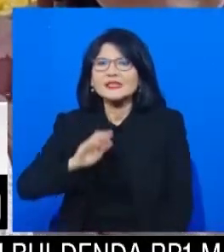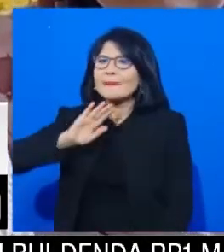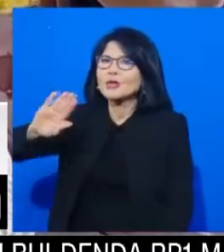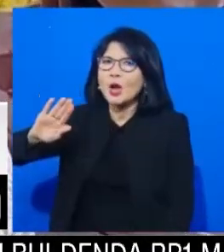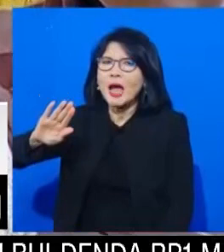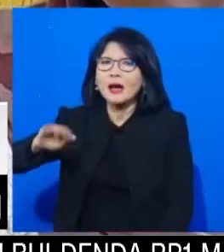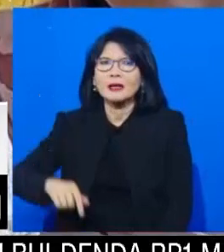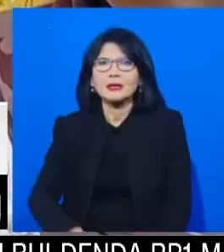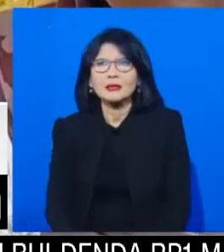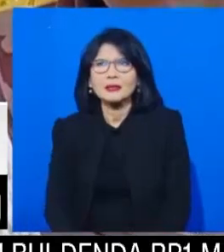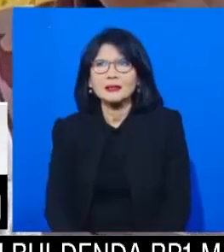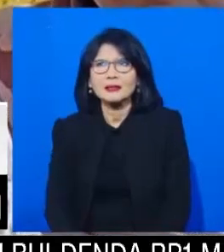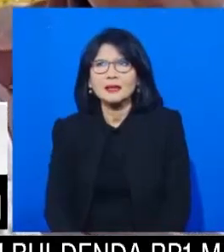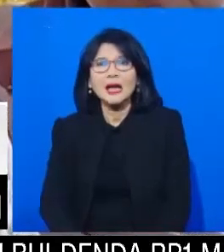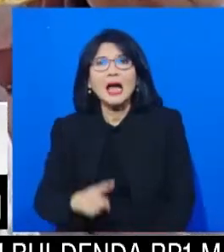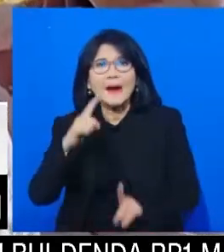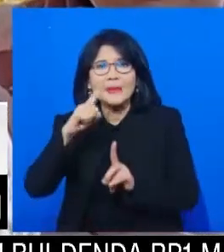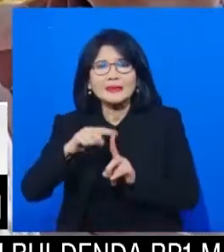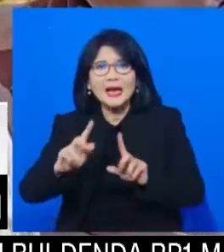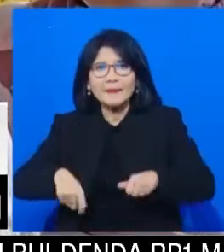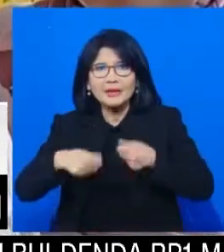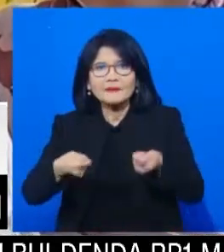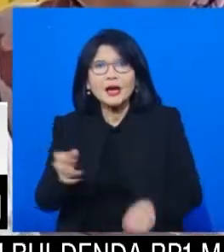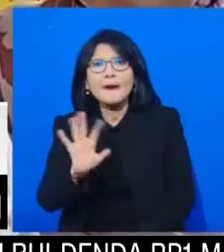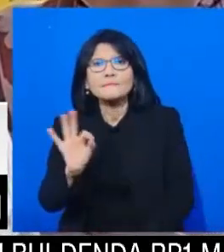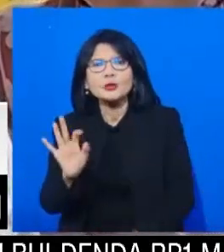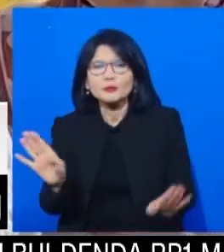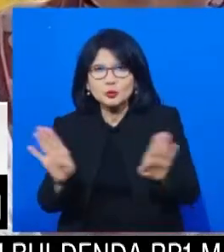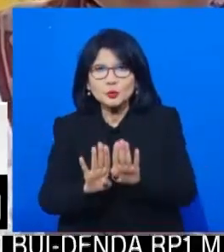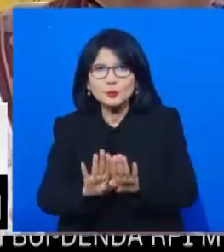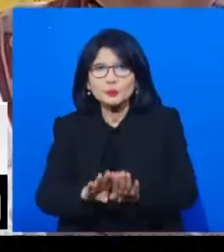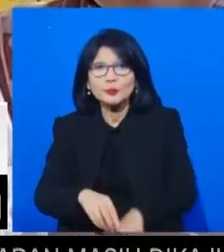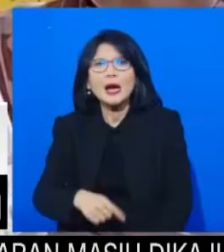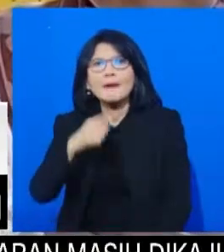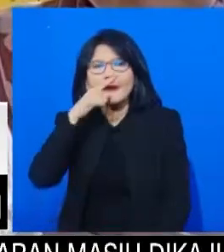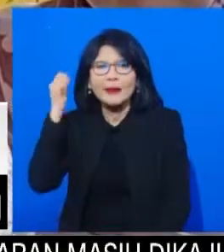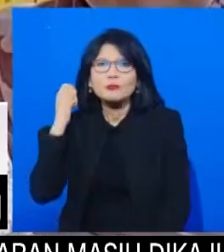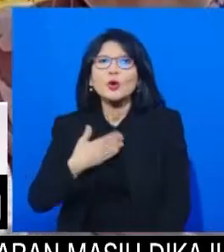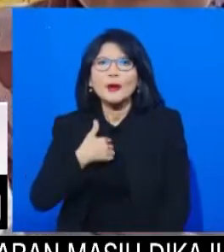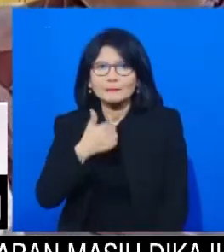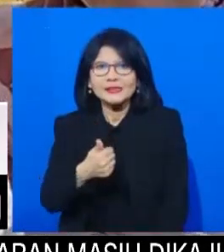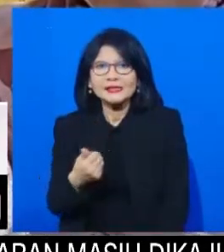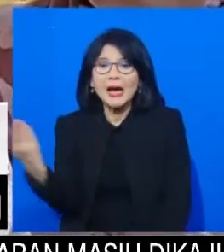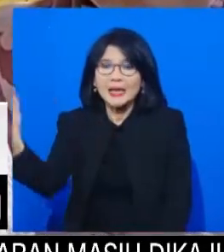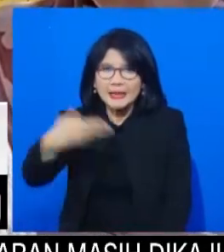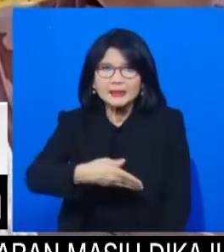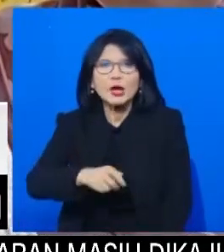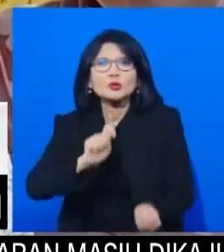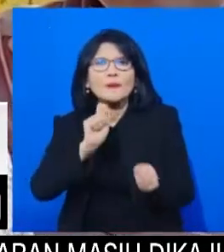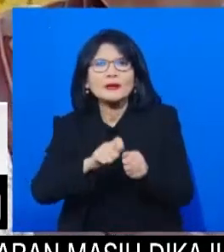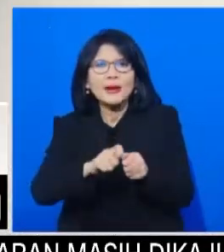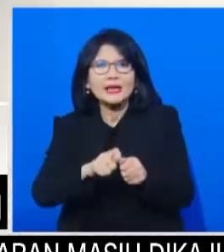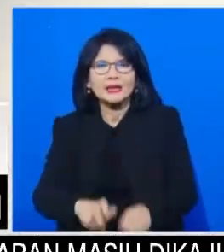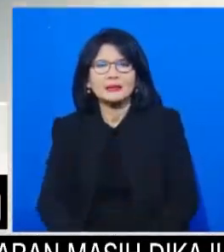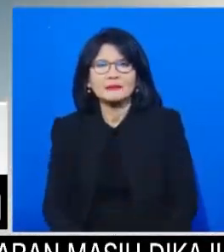Selama tanggal pendaftaran itu belum ditutup, orang tersebut masih bisa mendaftarkan untuk memperbaiki titik koordinat